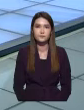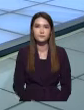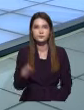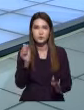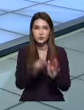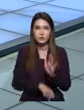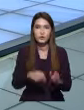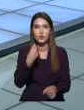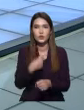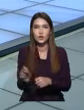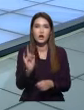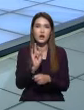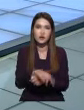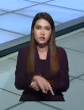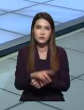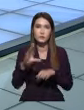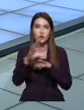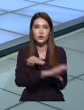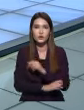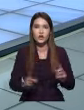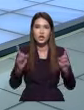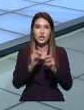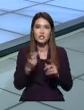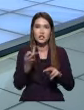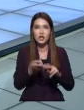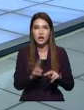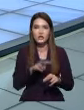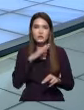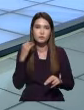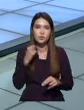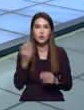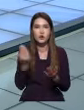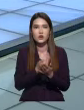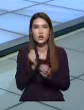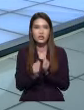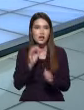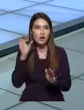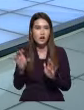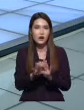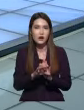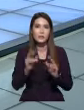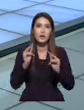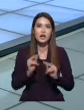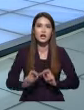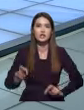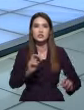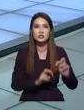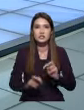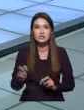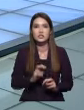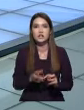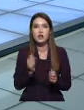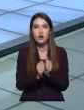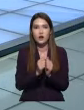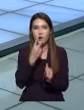Өлтірді, зорлады, алдап кетті. Соң кездері осы тектес жаңалықтарды жиі естейтін болдық. Әділдік іздеп шыр-пыр боп жүрген жанды жиі